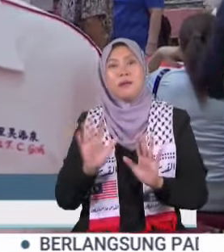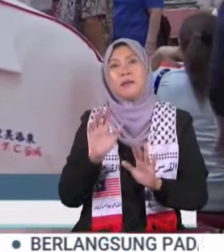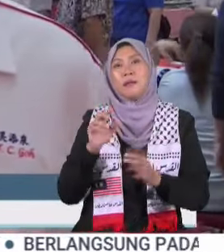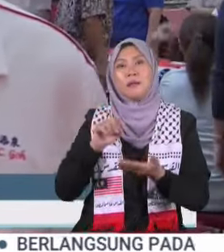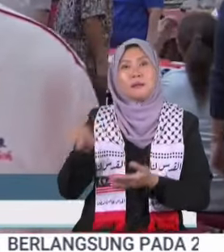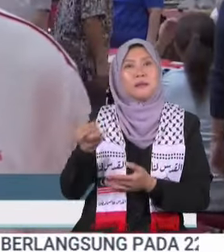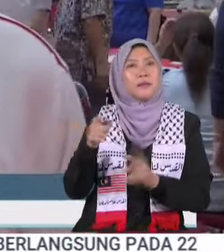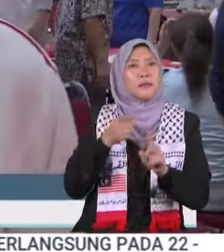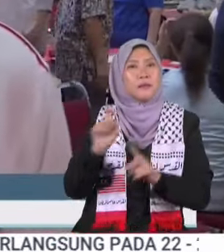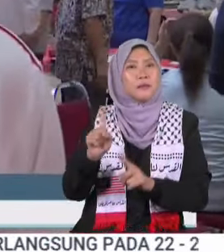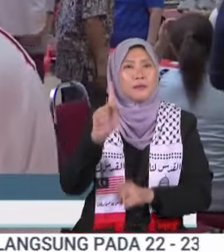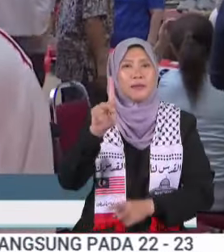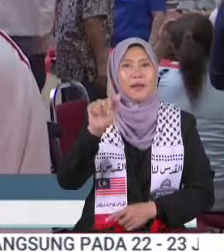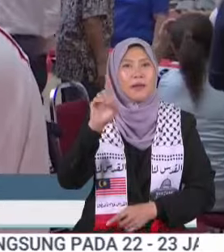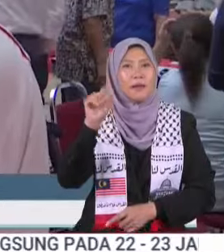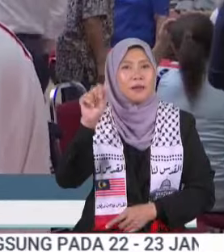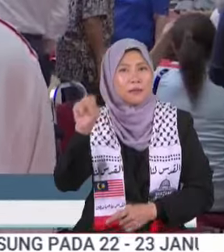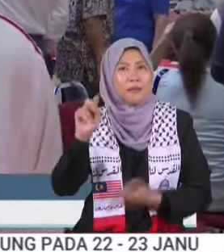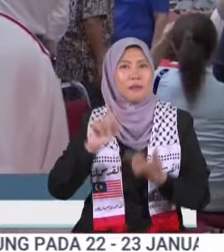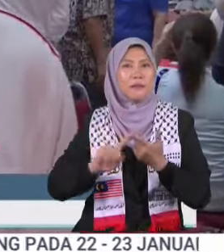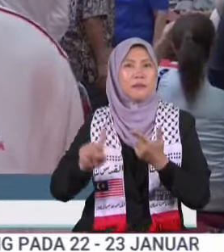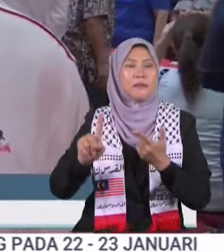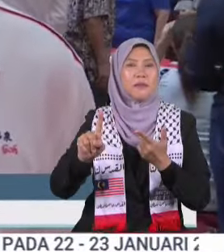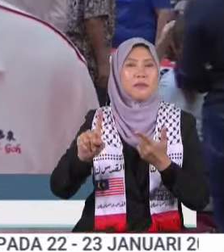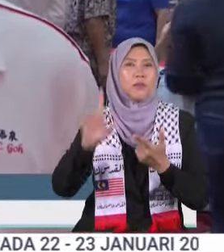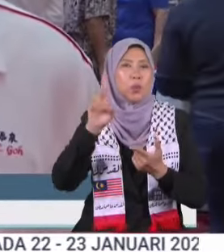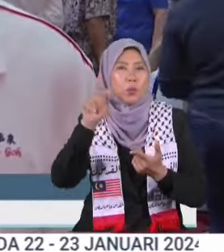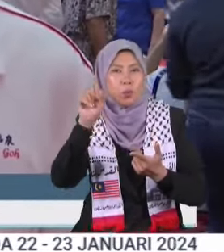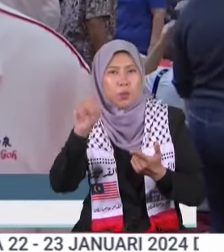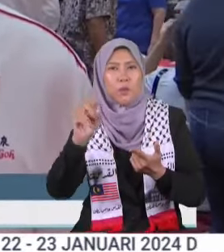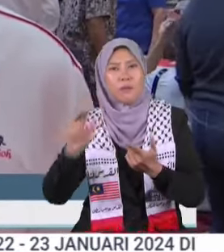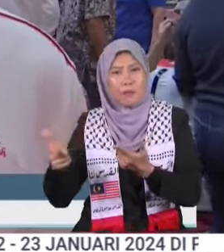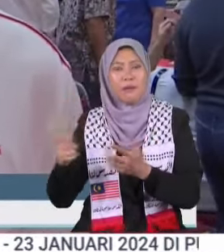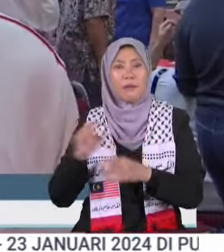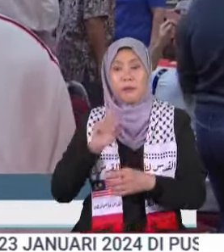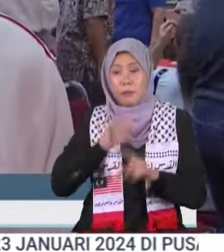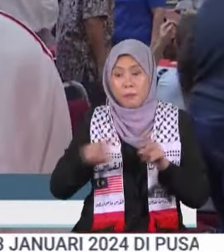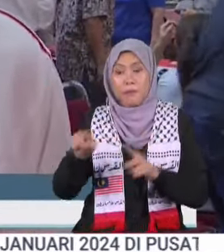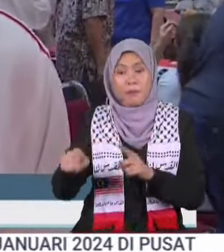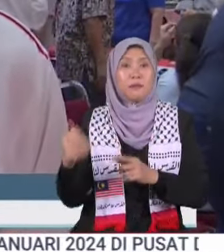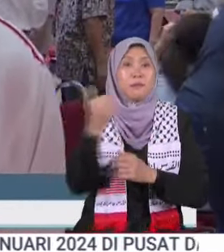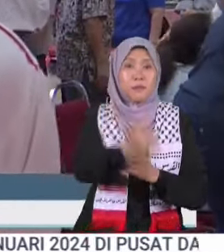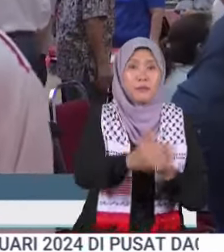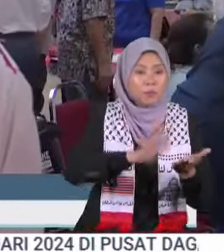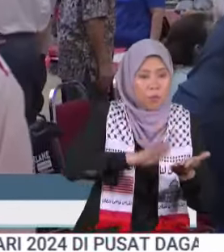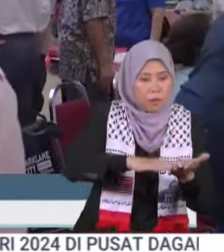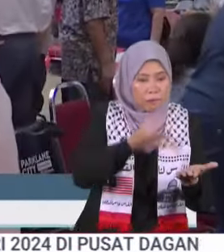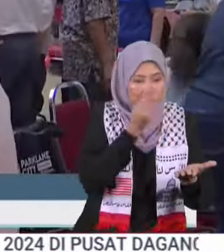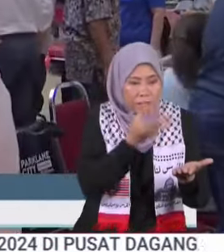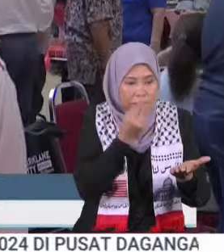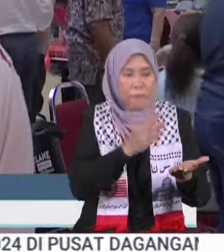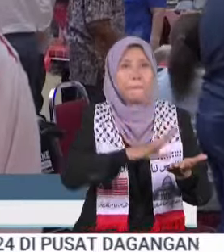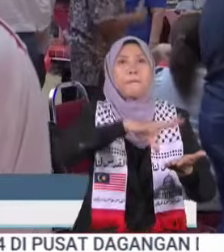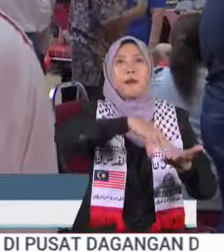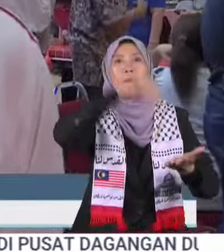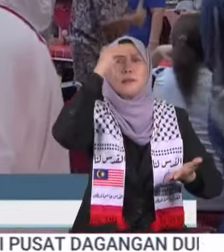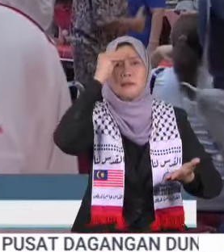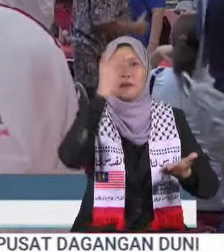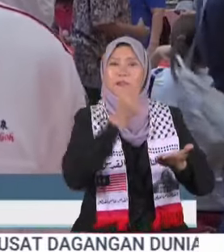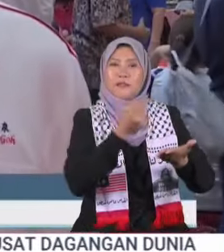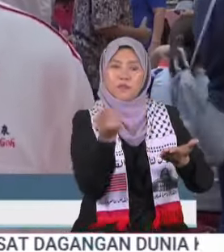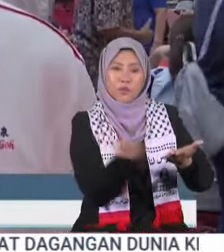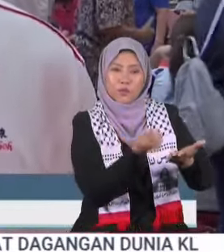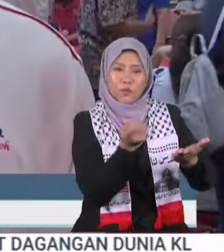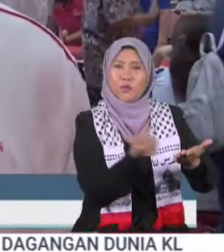sebagainya tapi dia sekolah di sekolah Cina Dia belajar tulisan Cina graf karigrafi ini